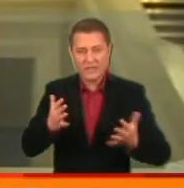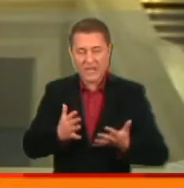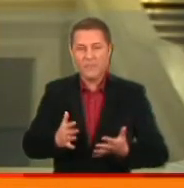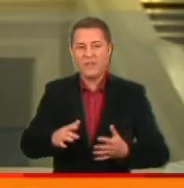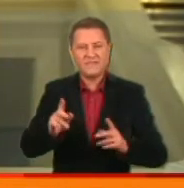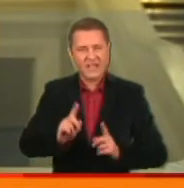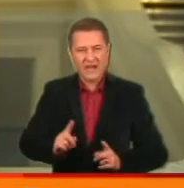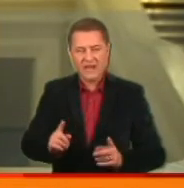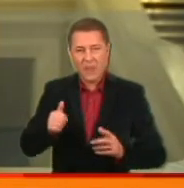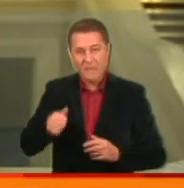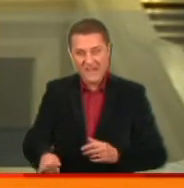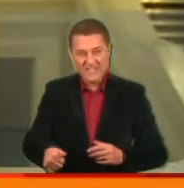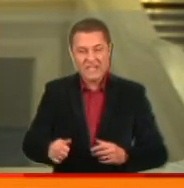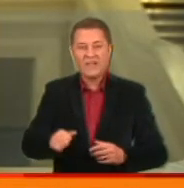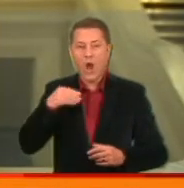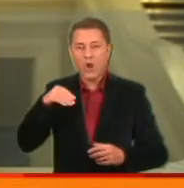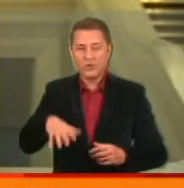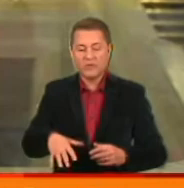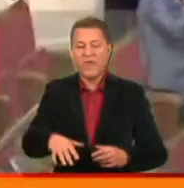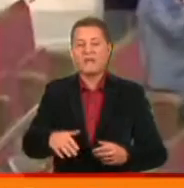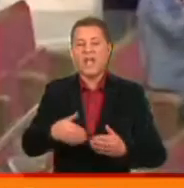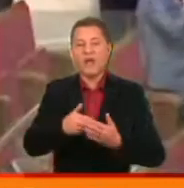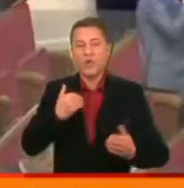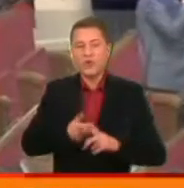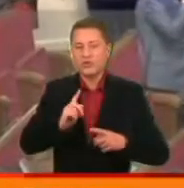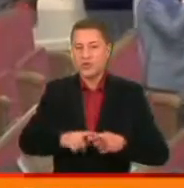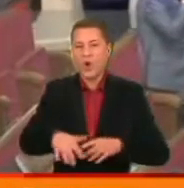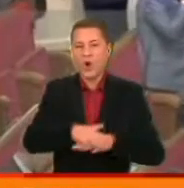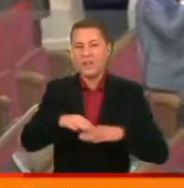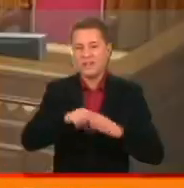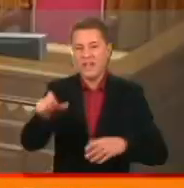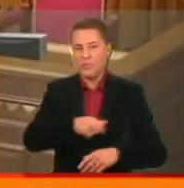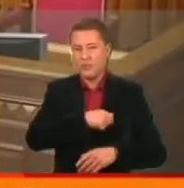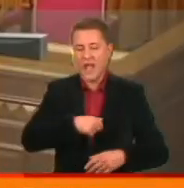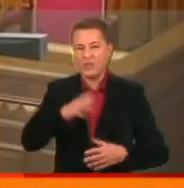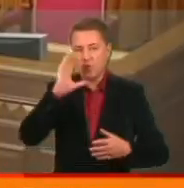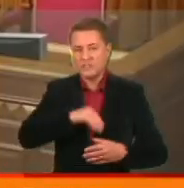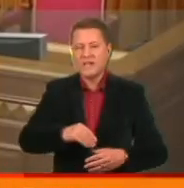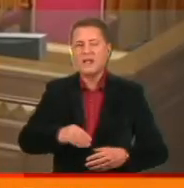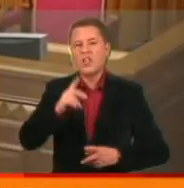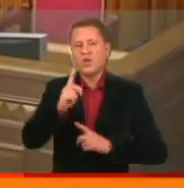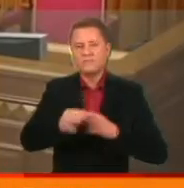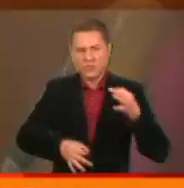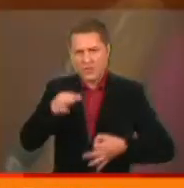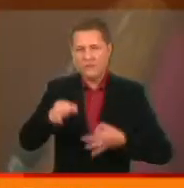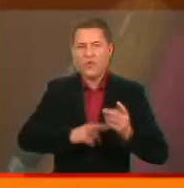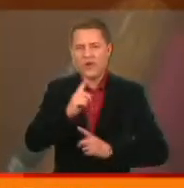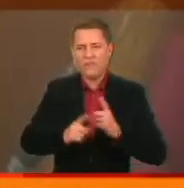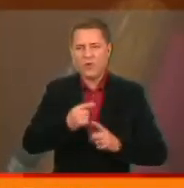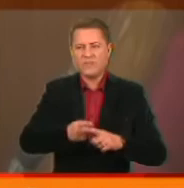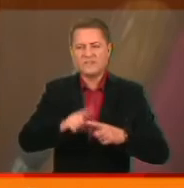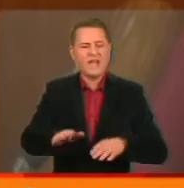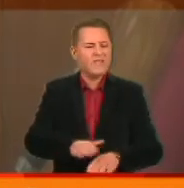одного з народних обранців. А до цього народні обранці все-таки устигли завершити епопею із судовою реформою. Це